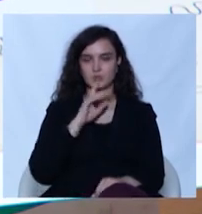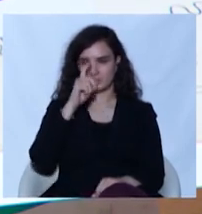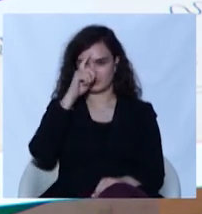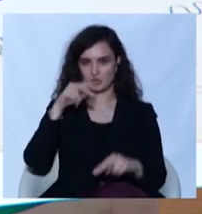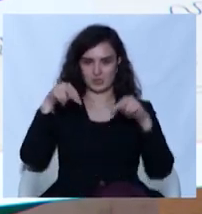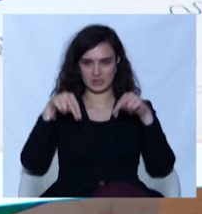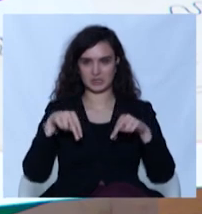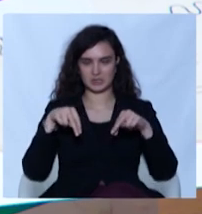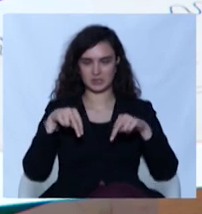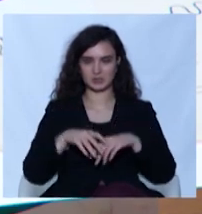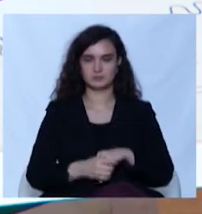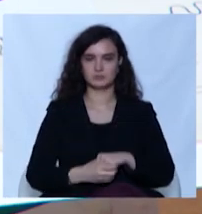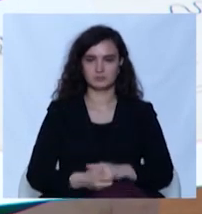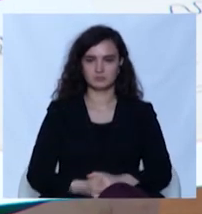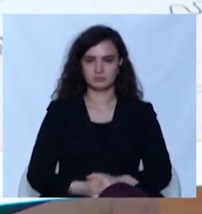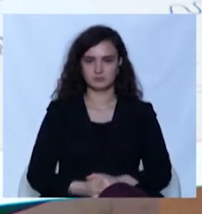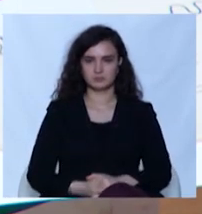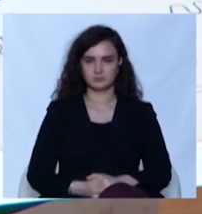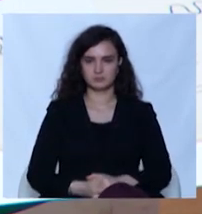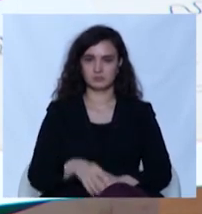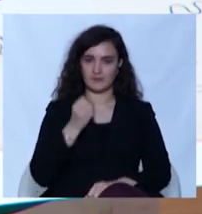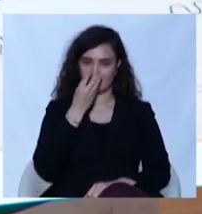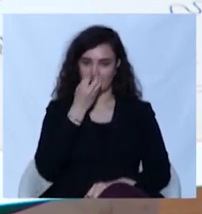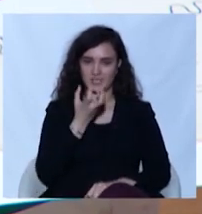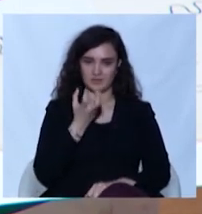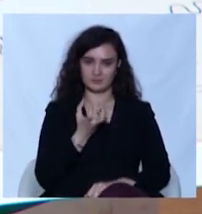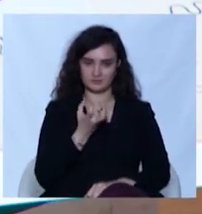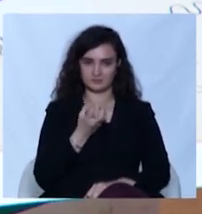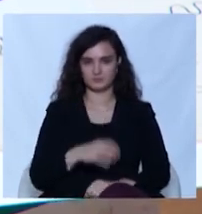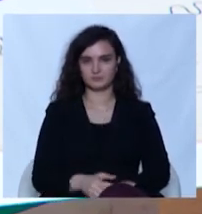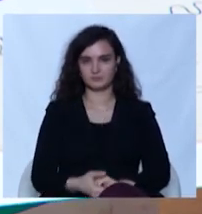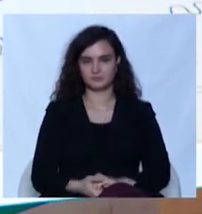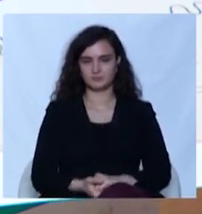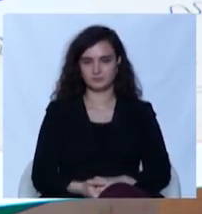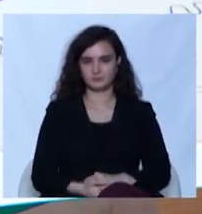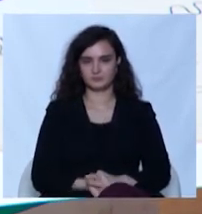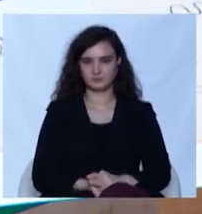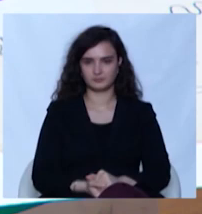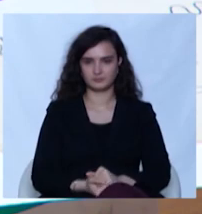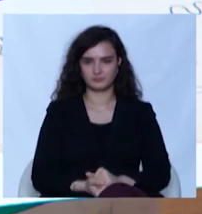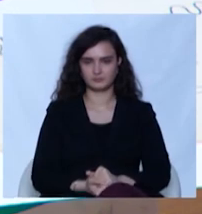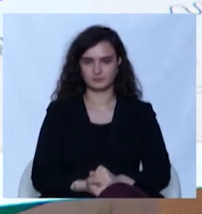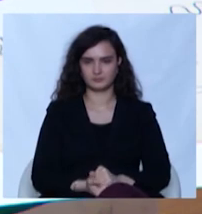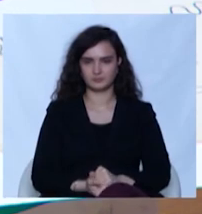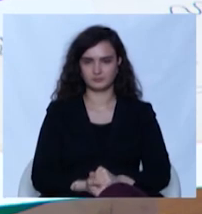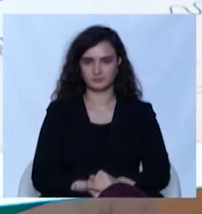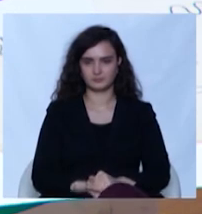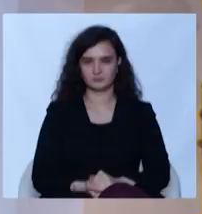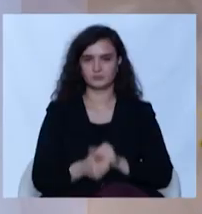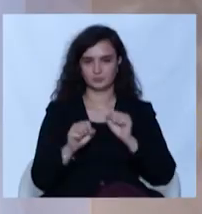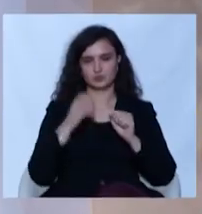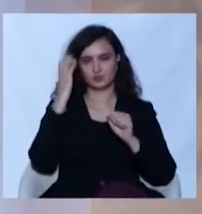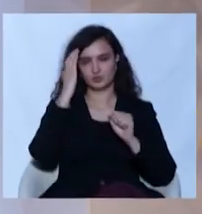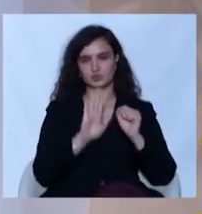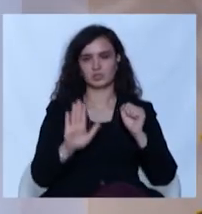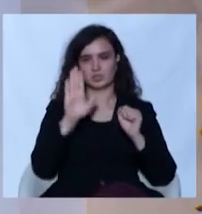აი აქ ნახეთ ეს ყვავილი უჭირავს, ახლა გავაკეთებ. კიდევ შეგვიძლია ეს სულ შავი იყოს